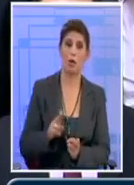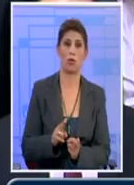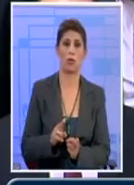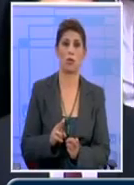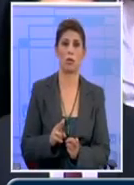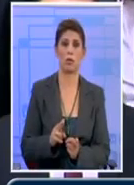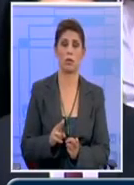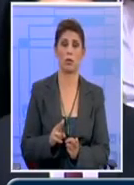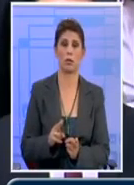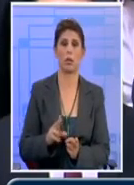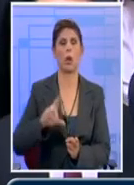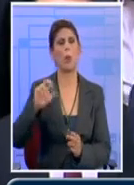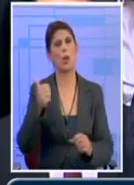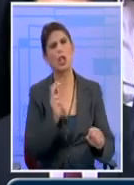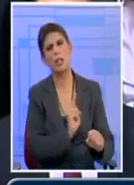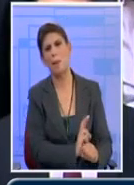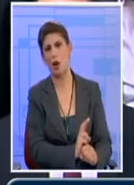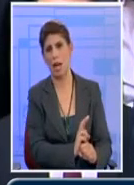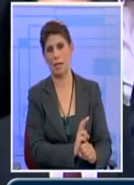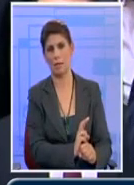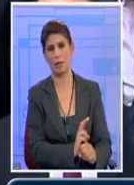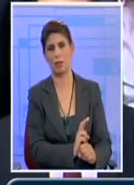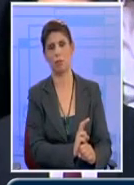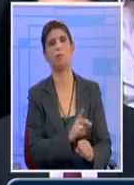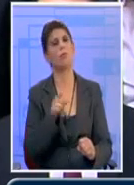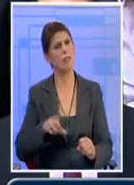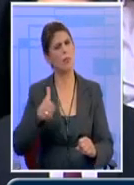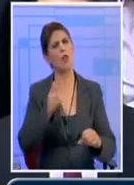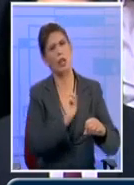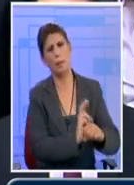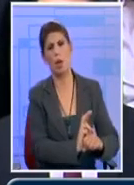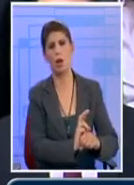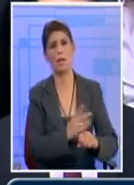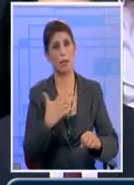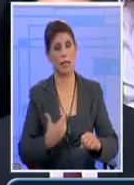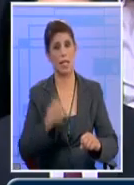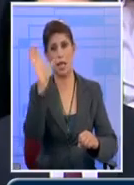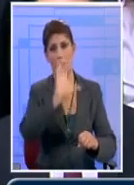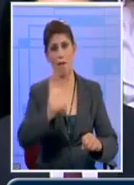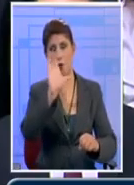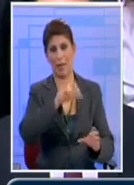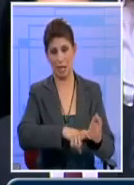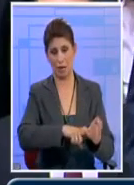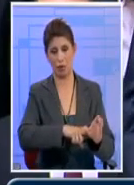τα πρωτογενή πλεονάσματα τα οποία έθετε η Ευρωπαϊκή Ένωση προς την Ελλάδα.